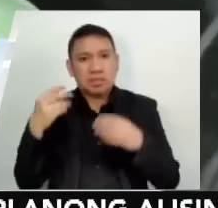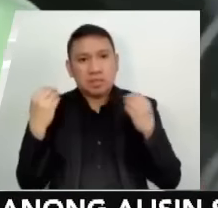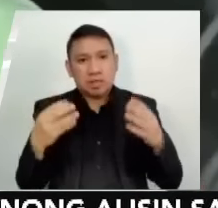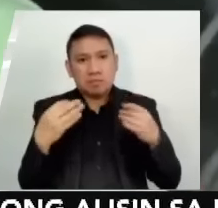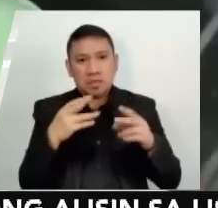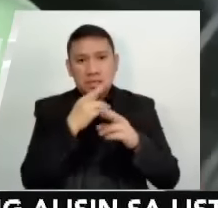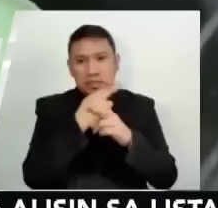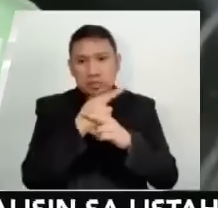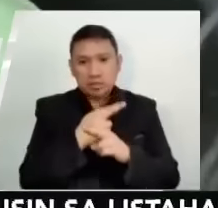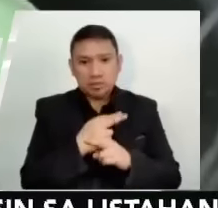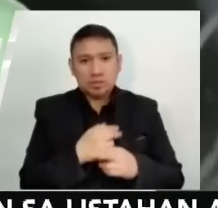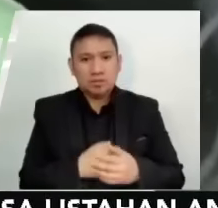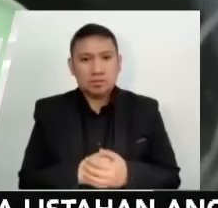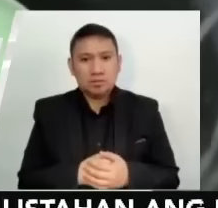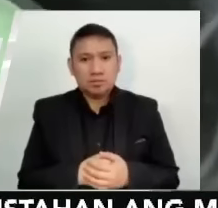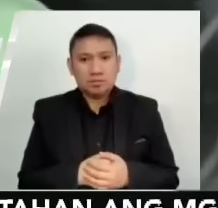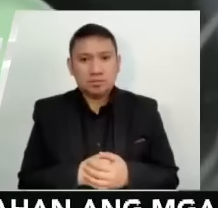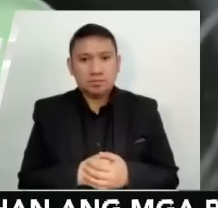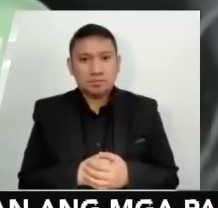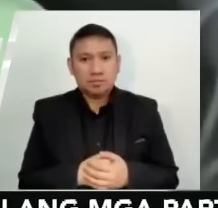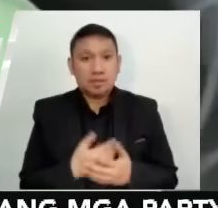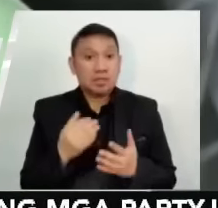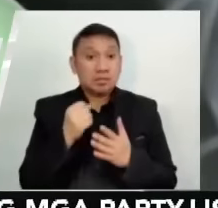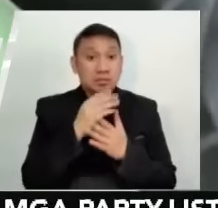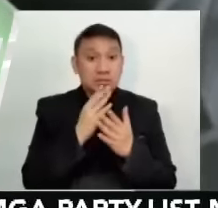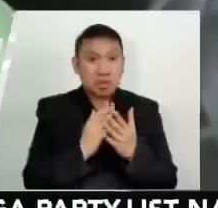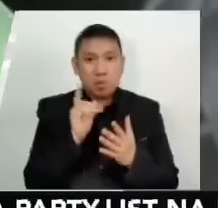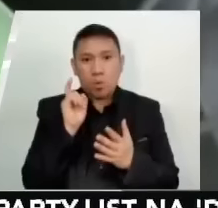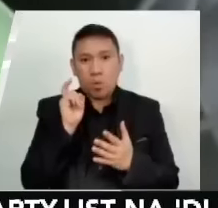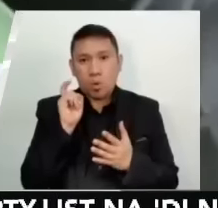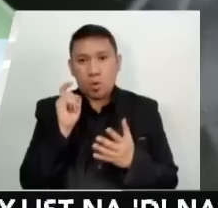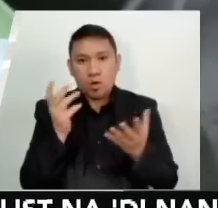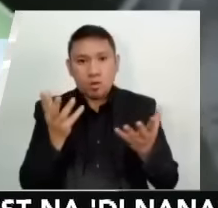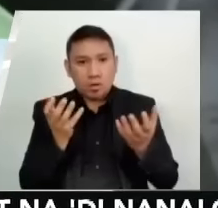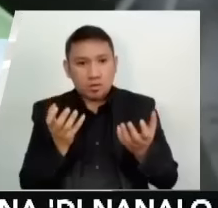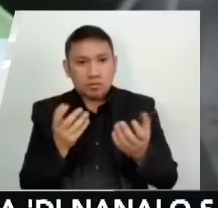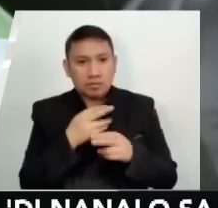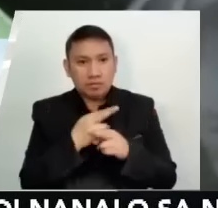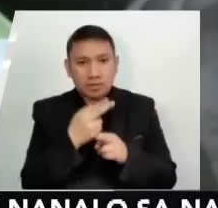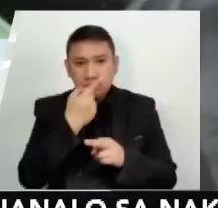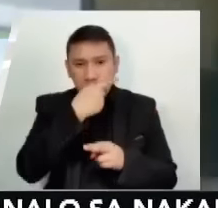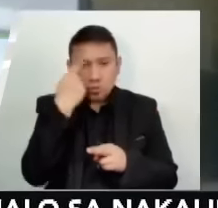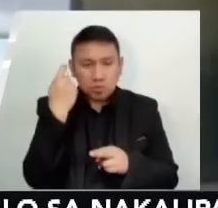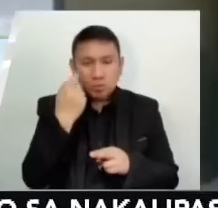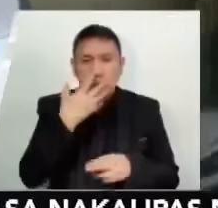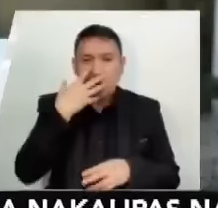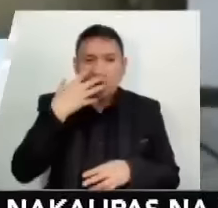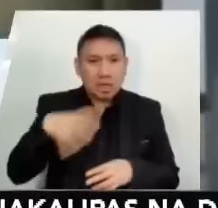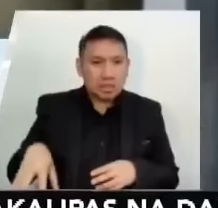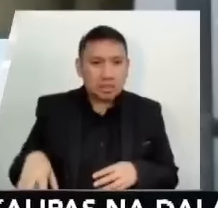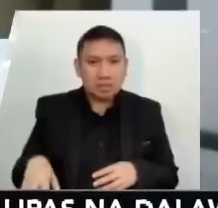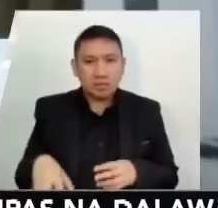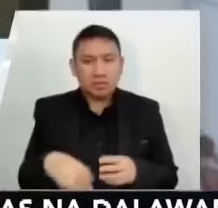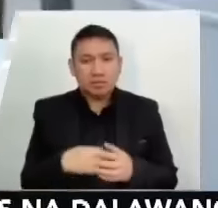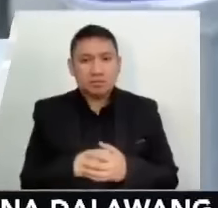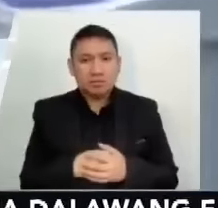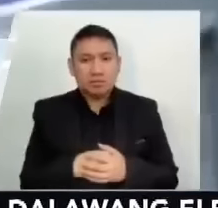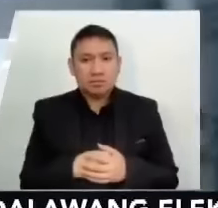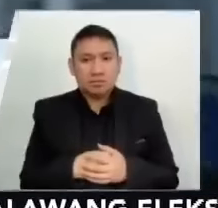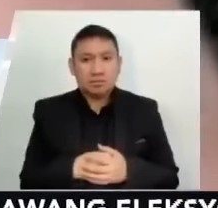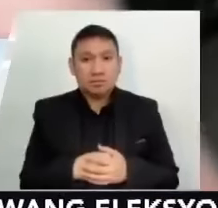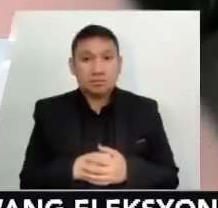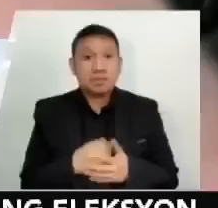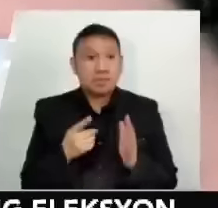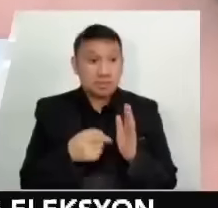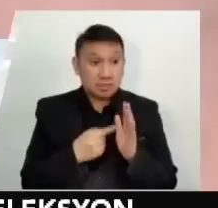magdadala ngayon gusto mayari agad dahil po sobrang init e Para magamit po agad nila home service pa sila sa paggawa ng